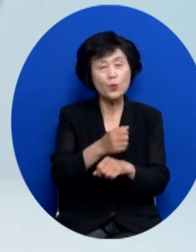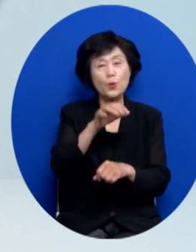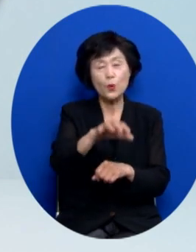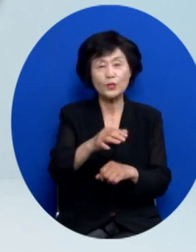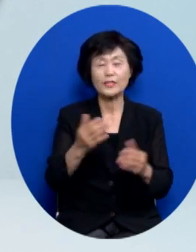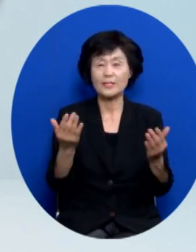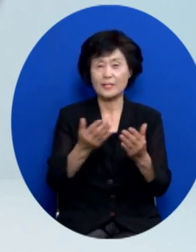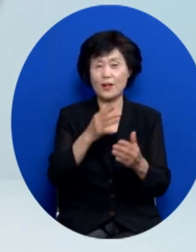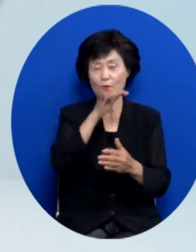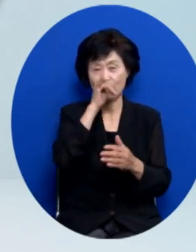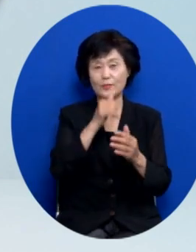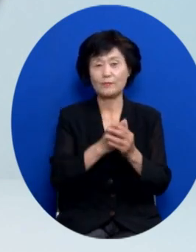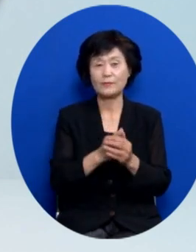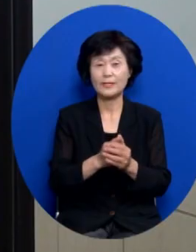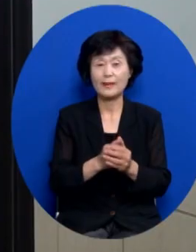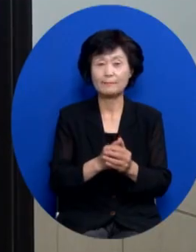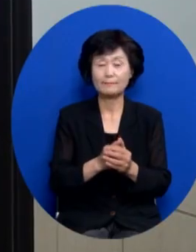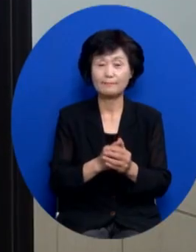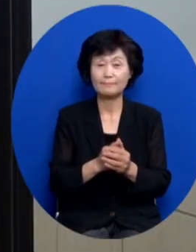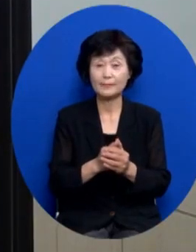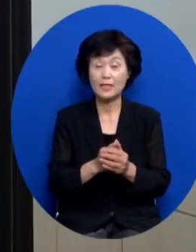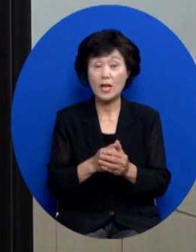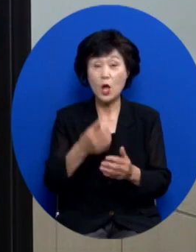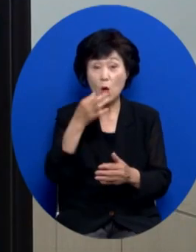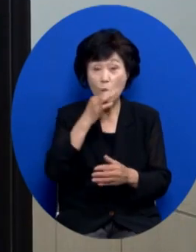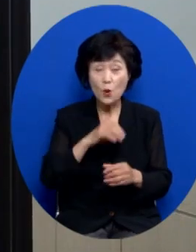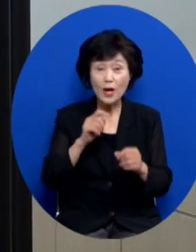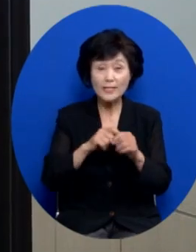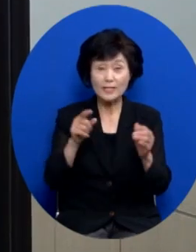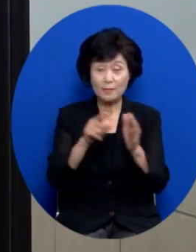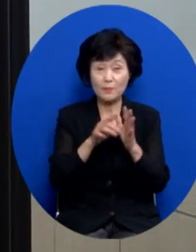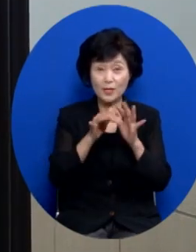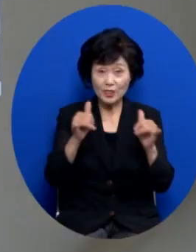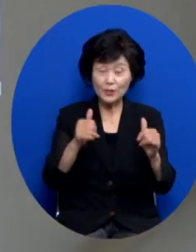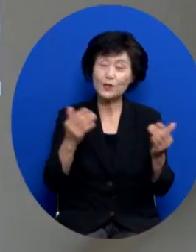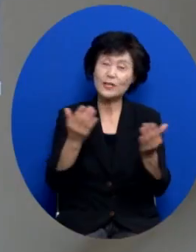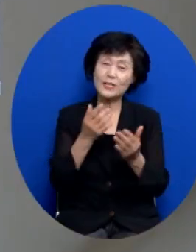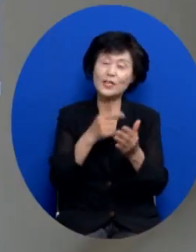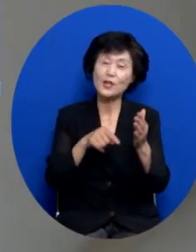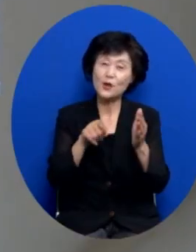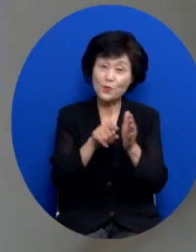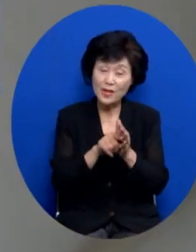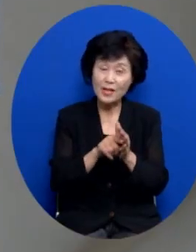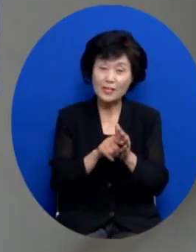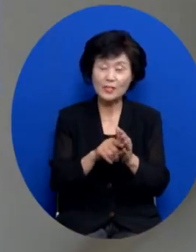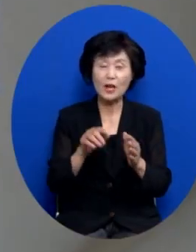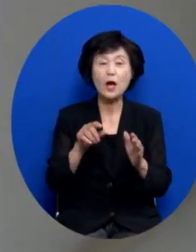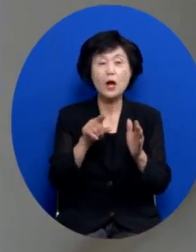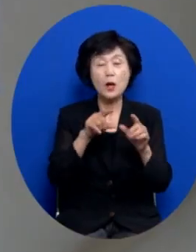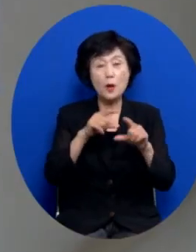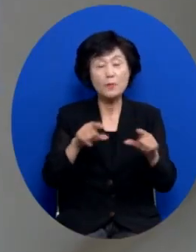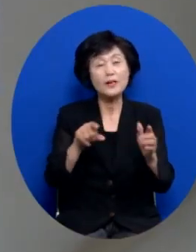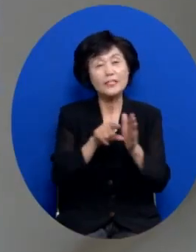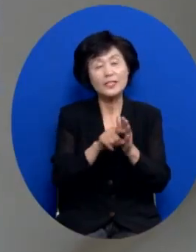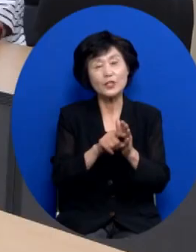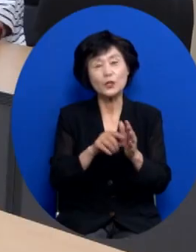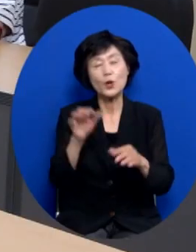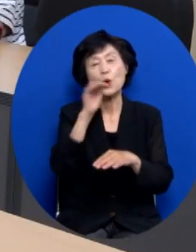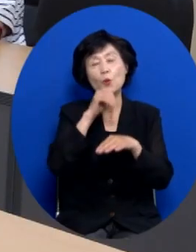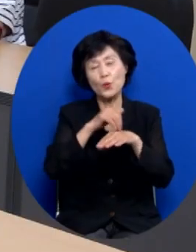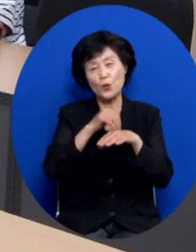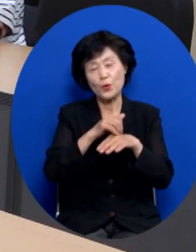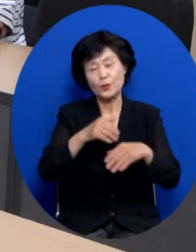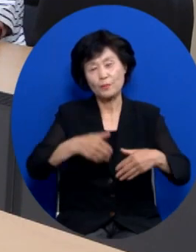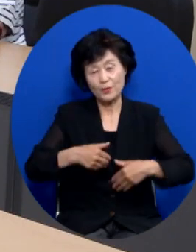이상이 사역에 참여하는 겁니다. 효과적인 평신도 사역을 위해선 탄탄한 평신도 훈련이 필수입니다.